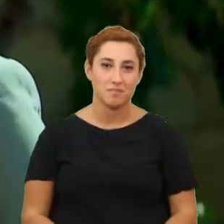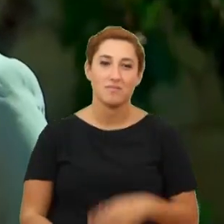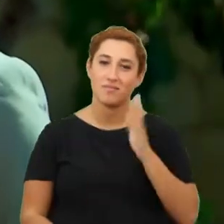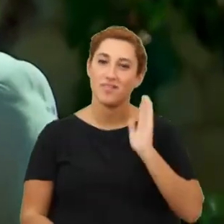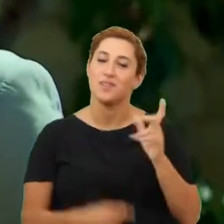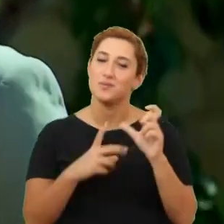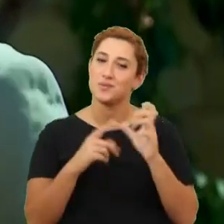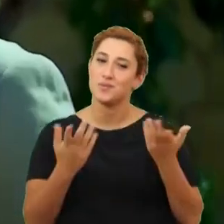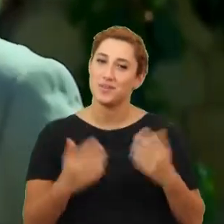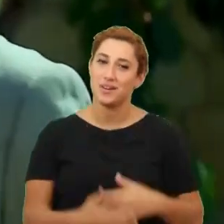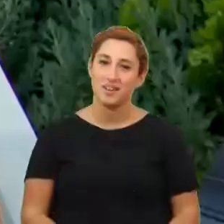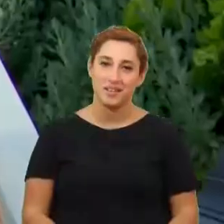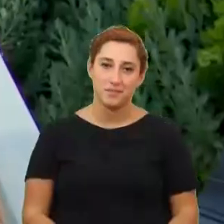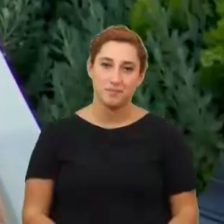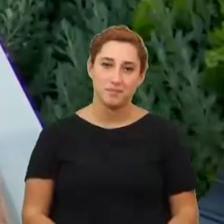İlahi Şükrü ya.